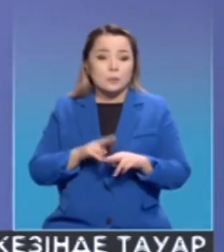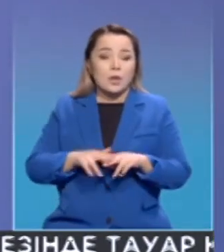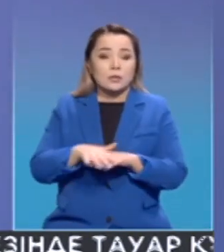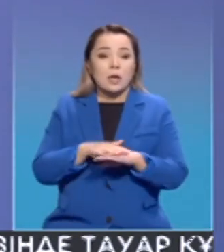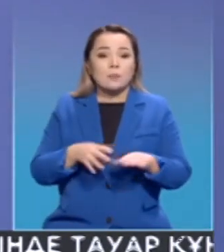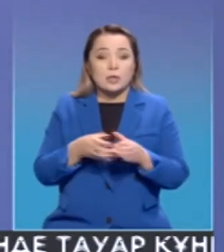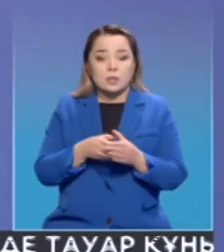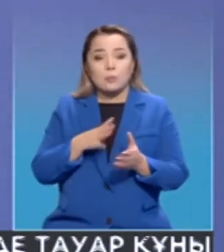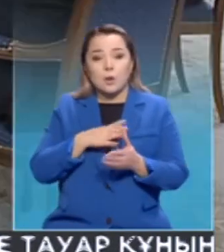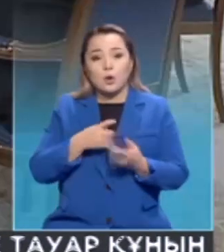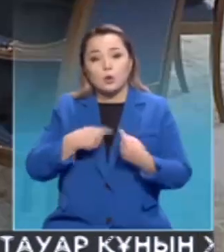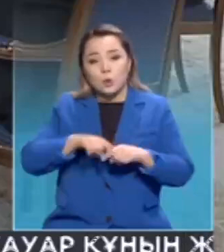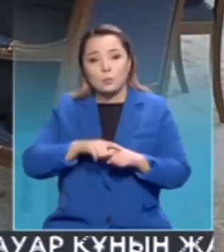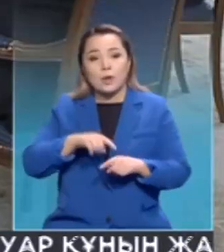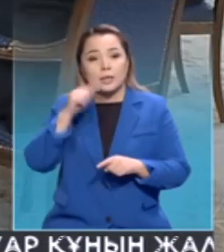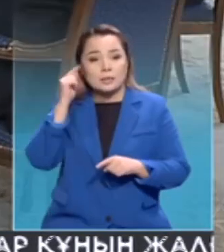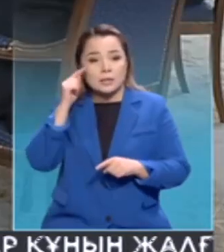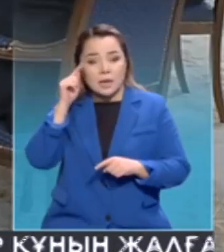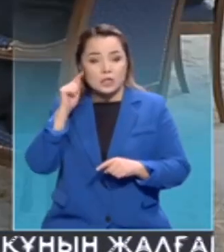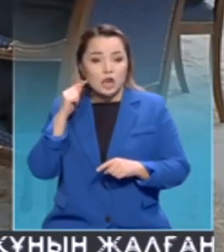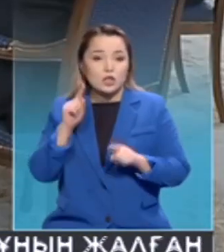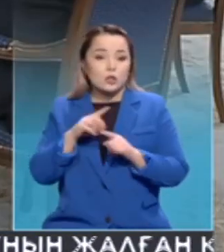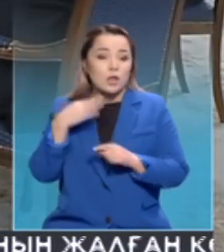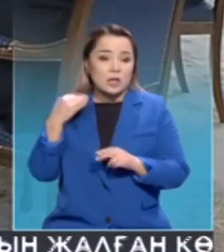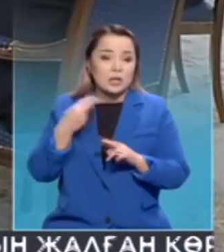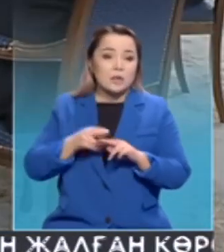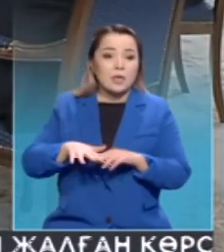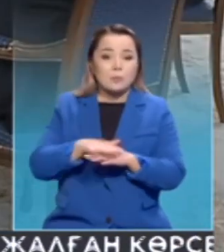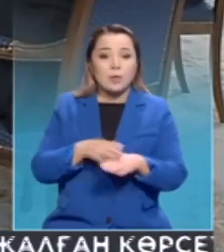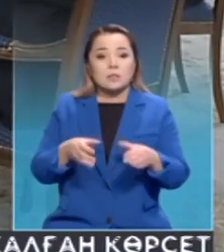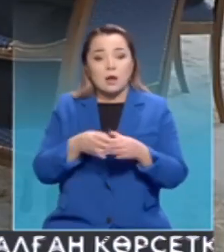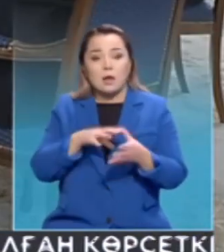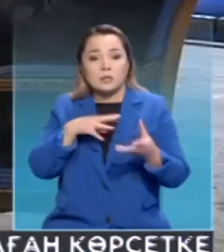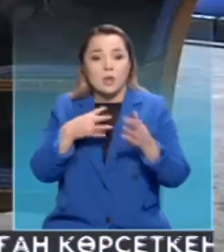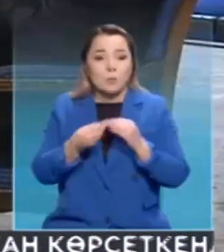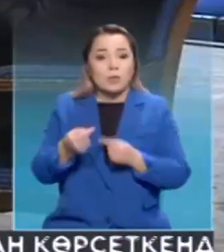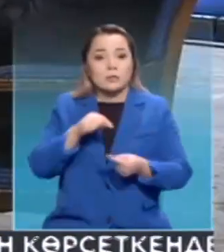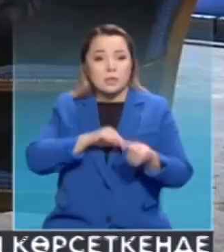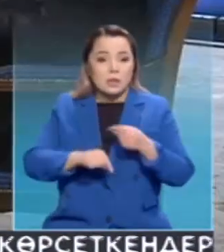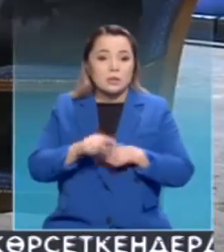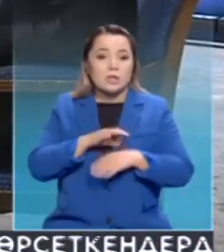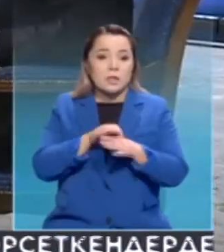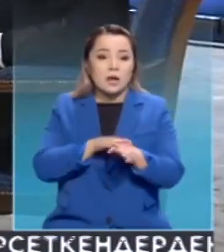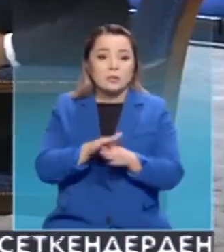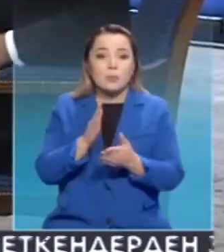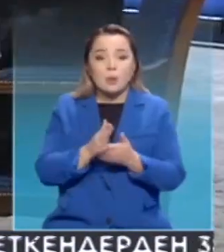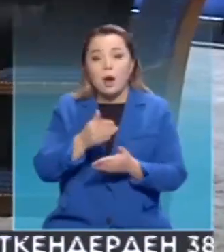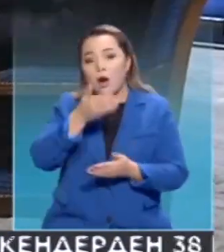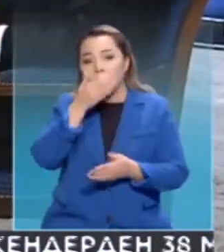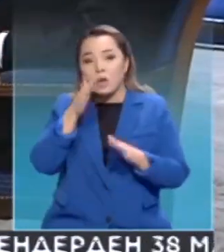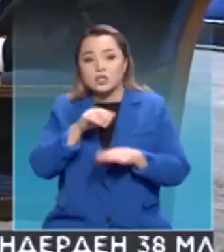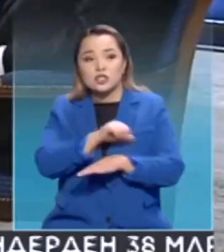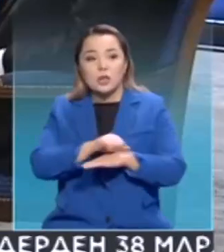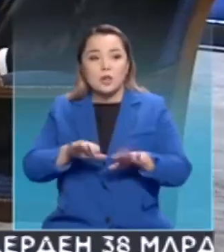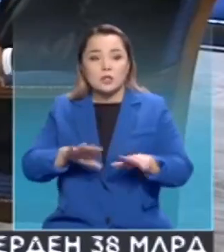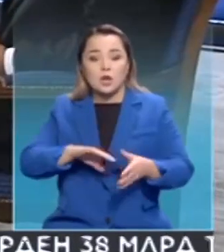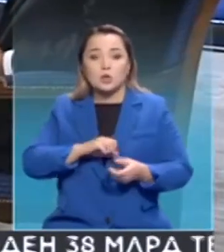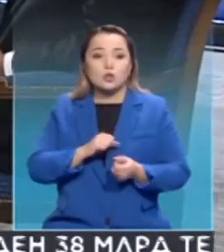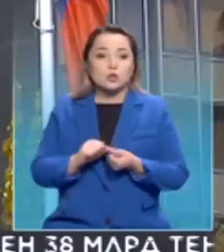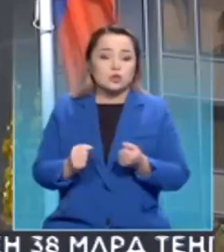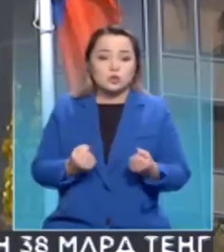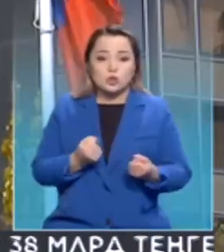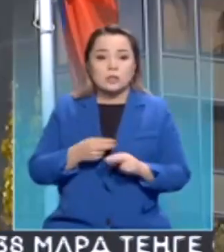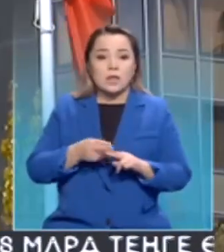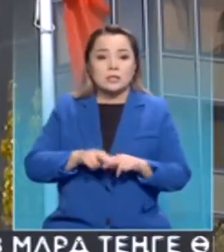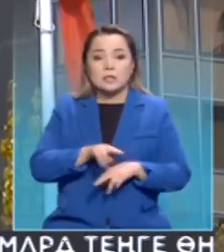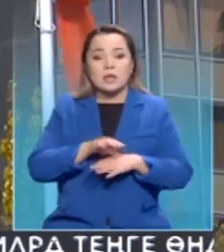қырғыз-тәжік арасындағы қақтығысты реттеуге де атсалыспақ. Қазір қос елде бірлестік құрамында бола тұра қырғиға бақ. Бұдан бөлек Ауғанстанмен шекараны күшейту,